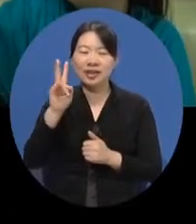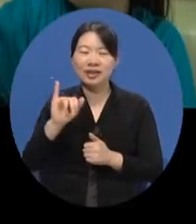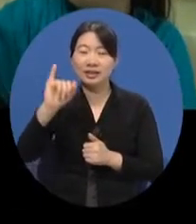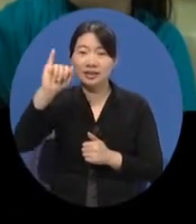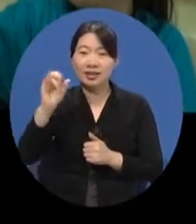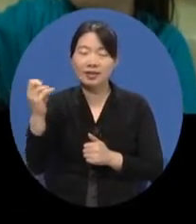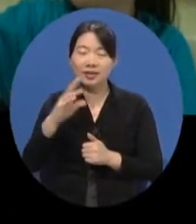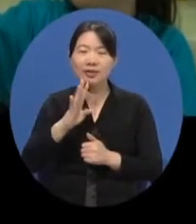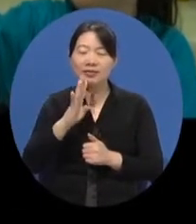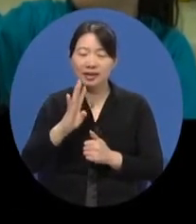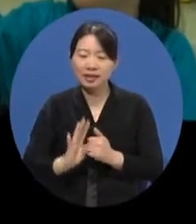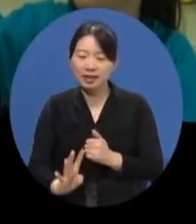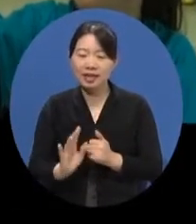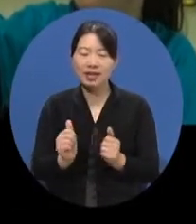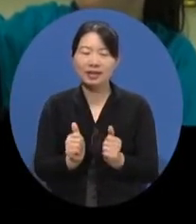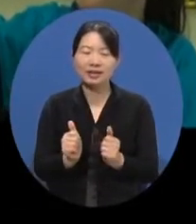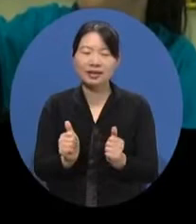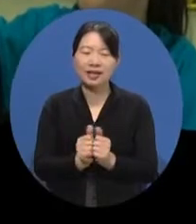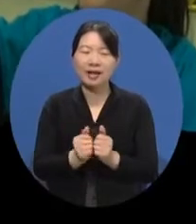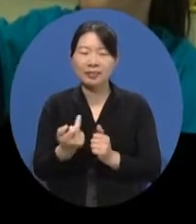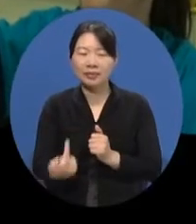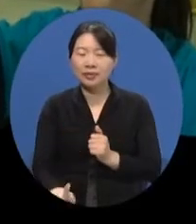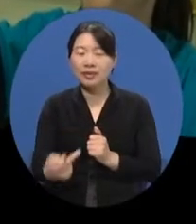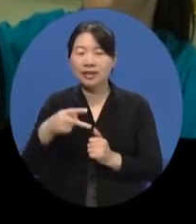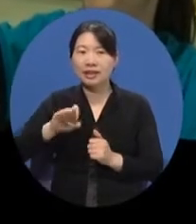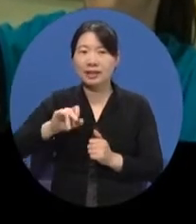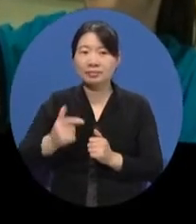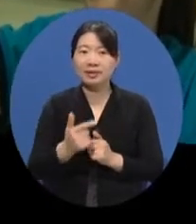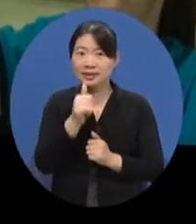유진이와 네 살 어린 남동생 상민이가 있는데요.